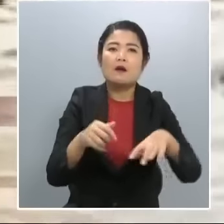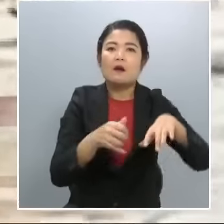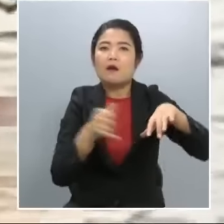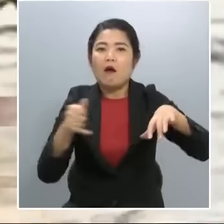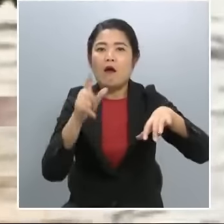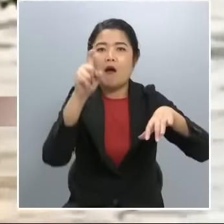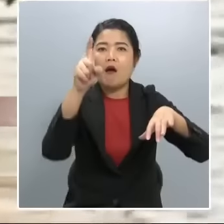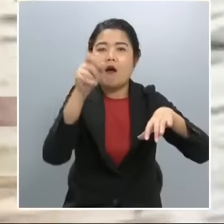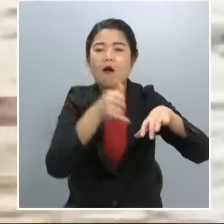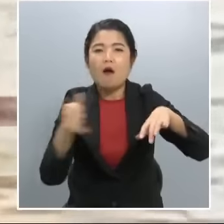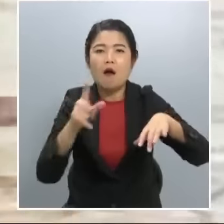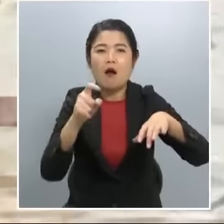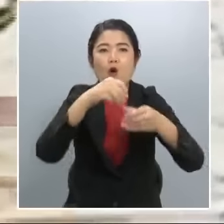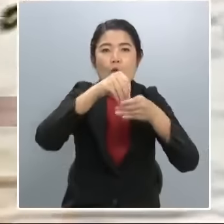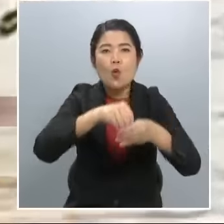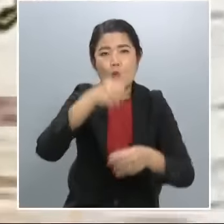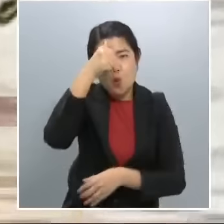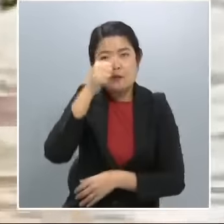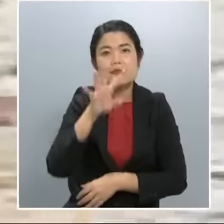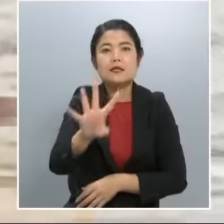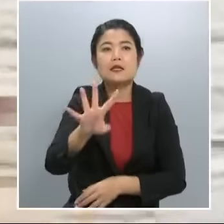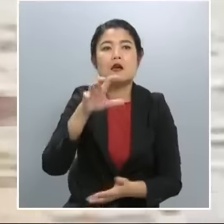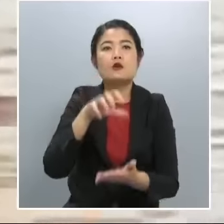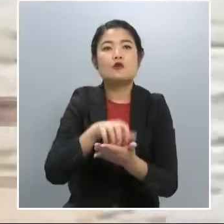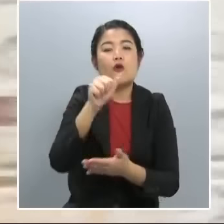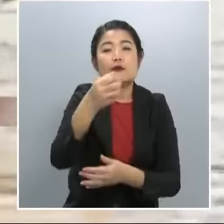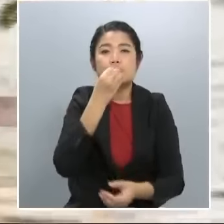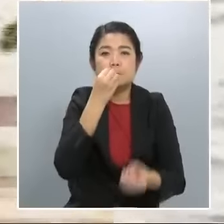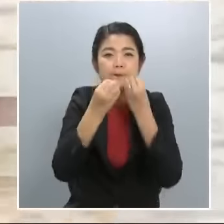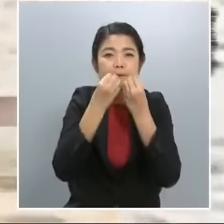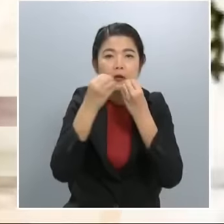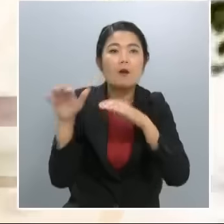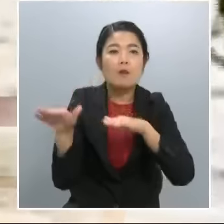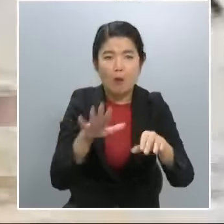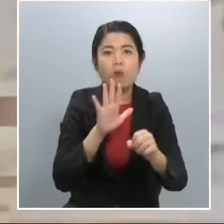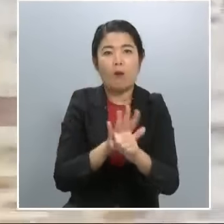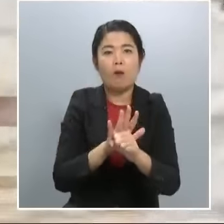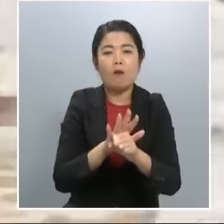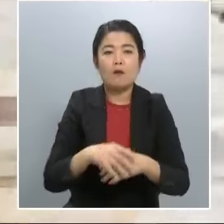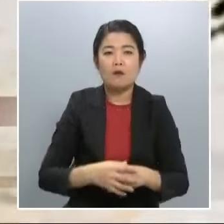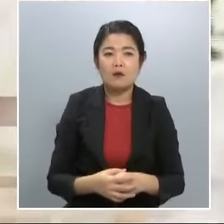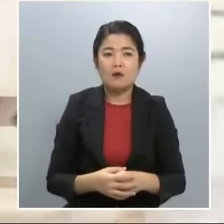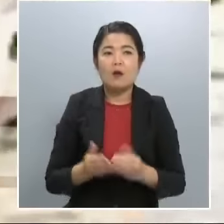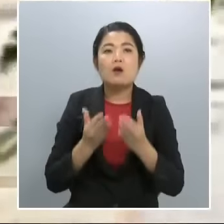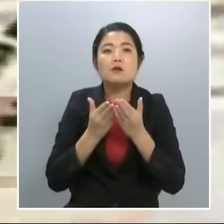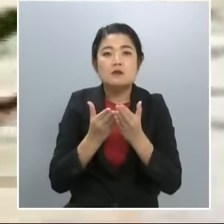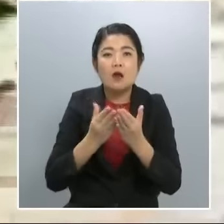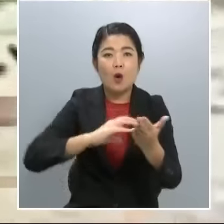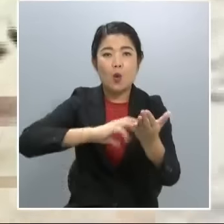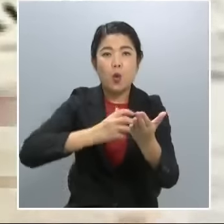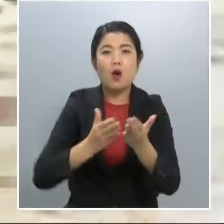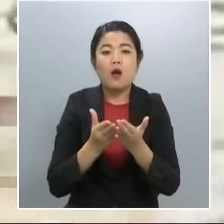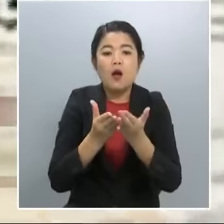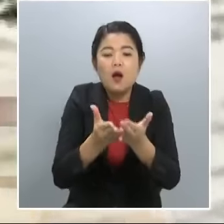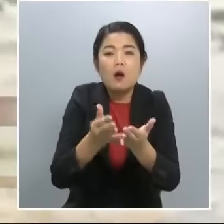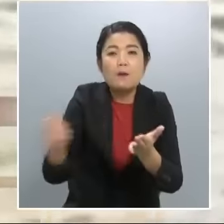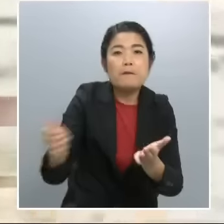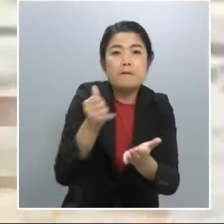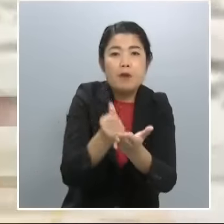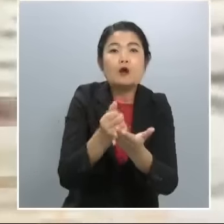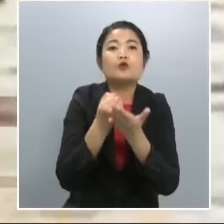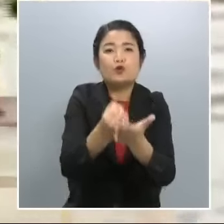ติดอยู่ตรงนั้นมา 4วันเคราะดีมีเสบียงอาหารเตรียมไว้ประทังชีวิตจนกระทั่งมีเรือหางยาวเข้ามาช่วยดีใจ